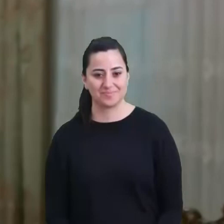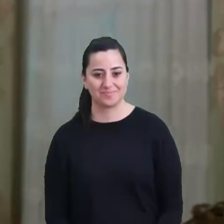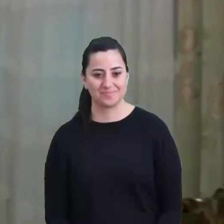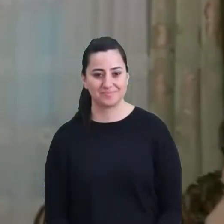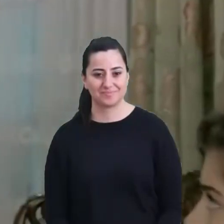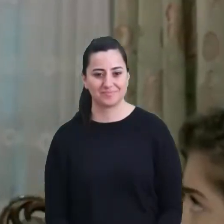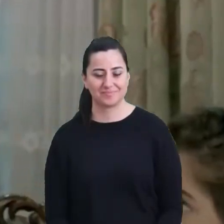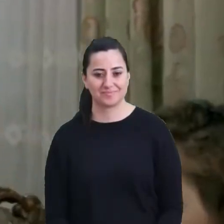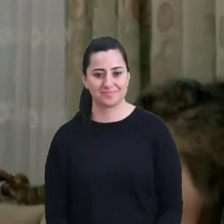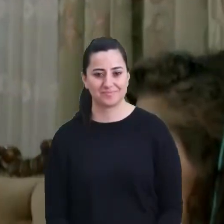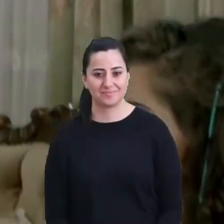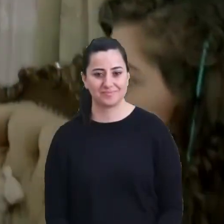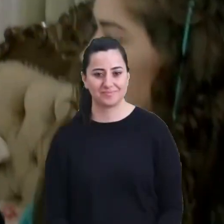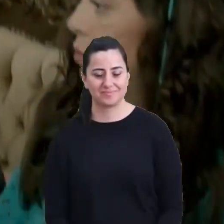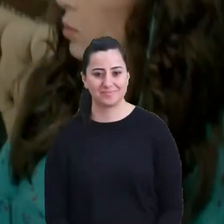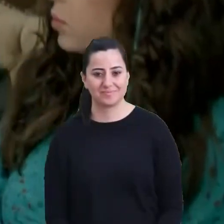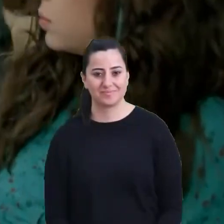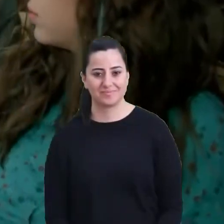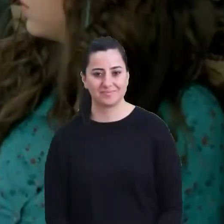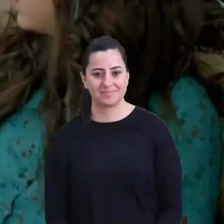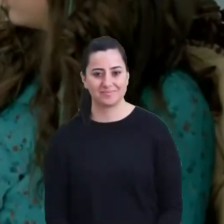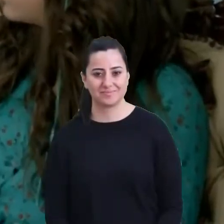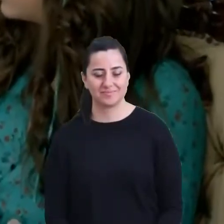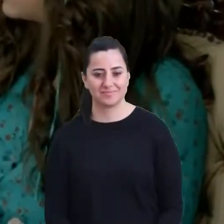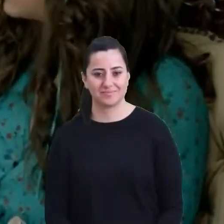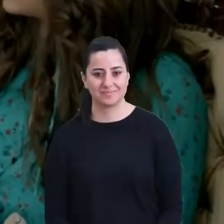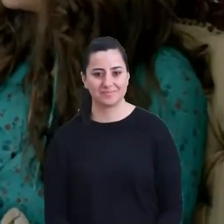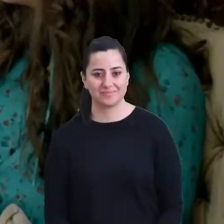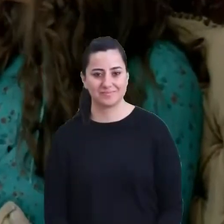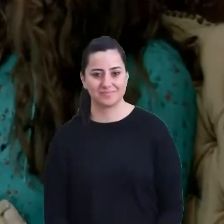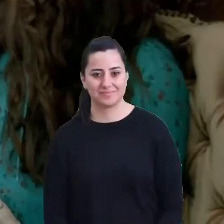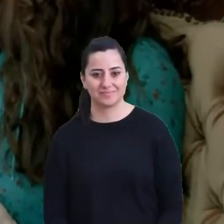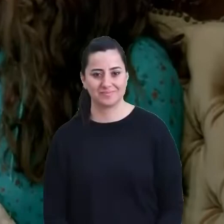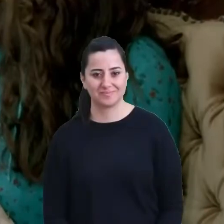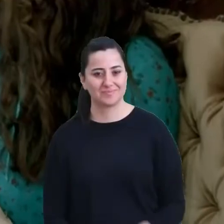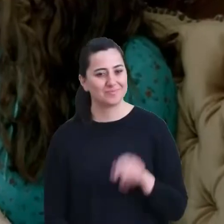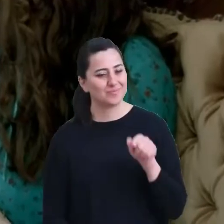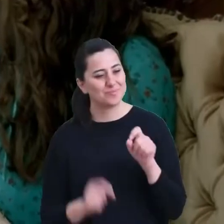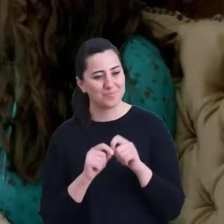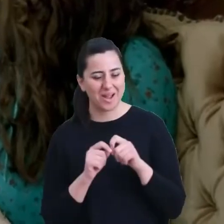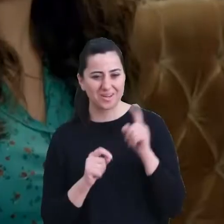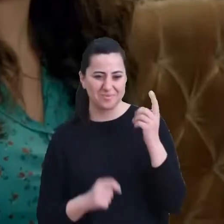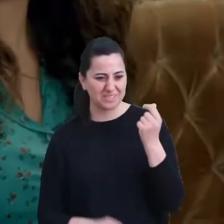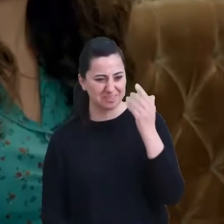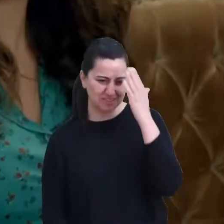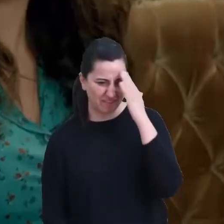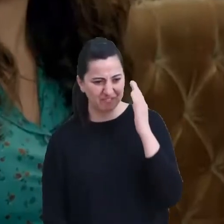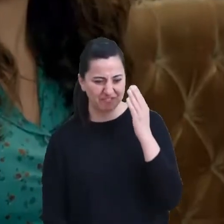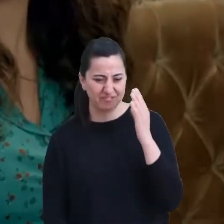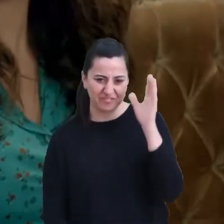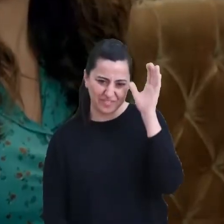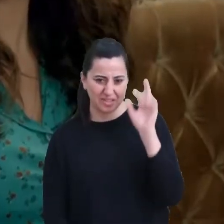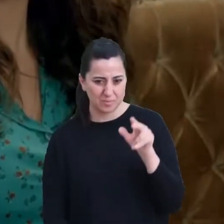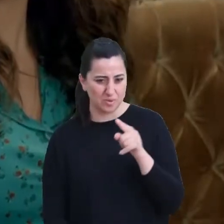Yanına geldi. Hem Şimdi bu Bahri acık safcana ya. Senin